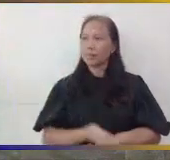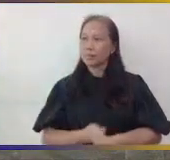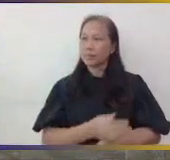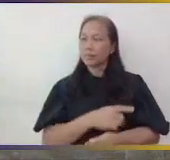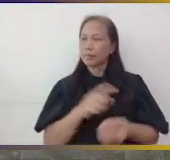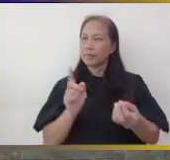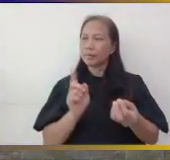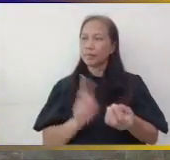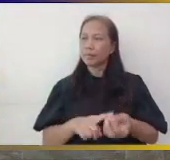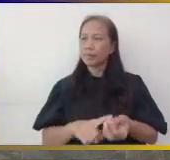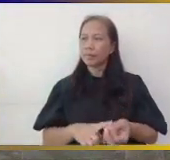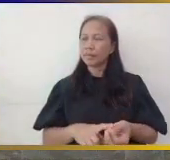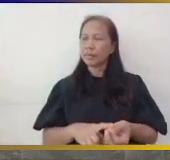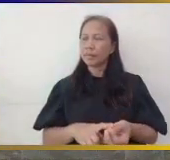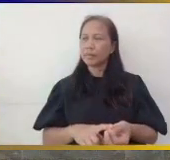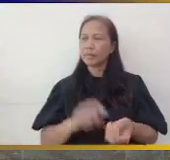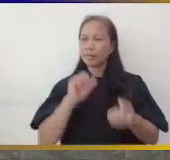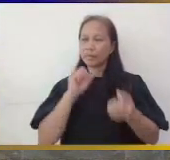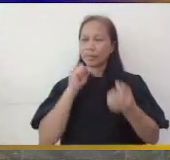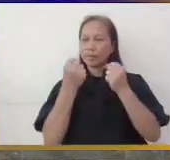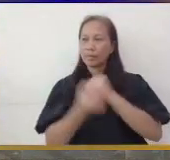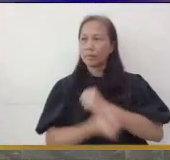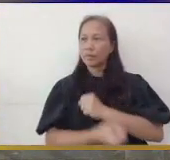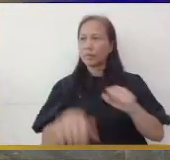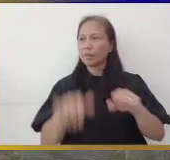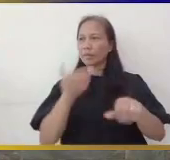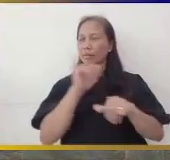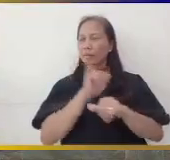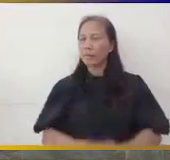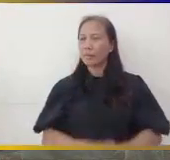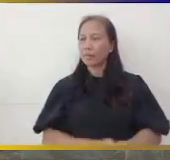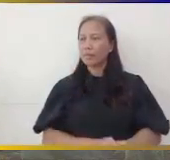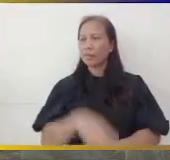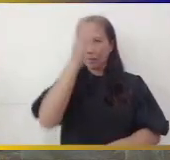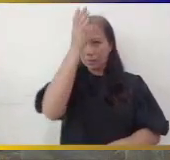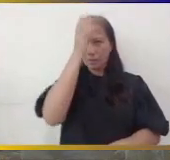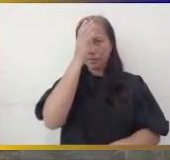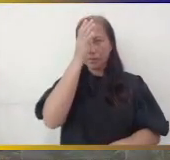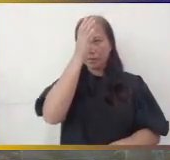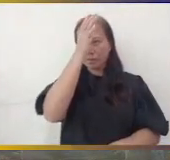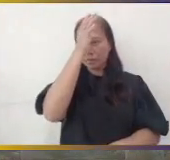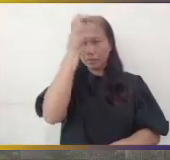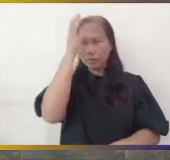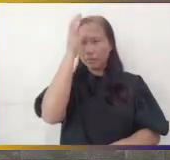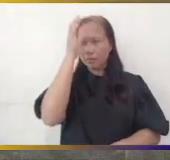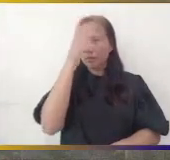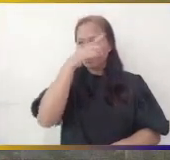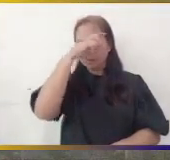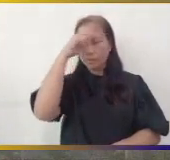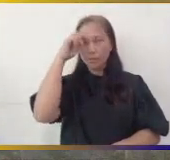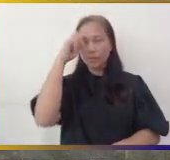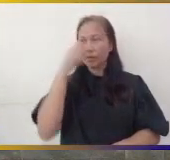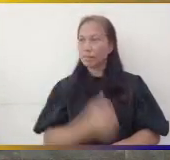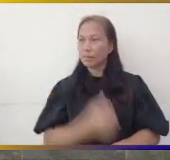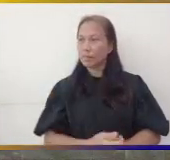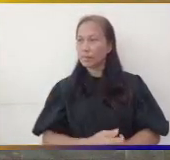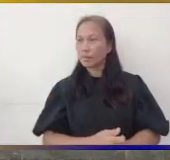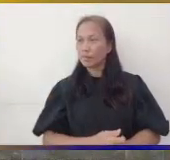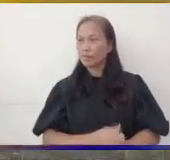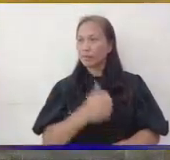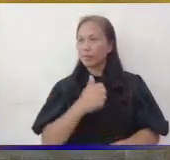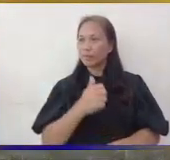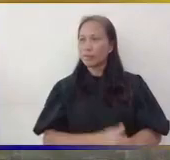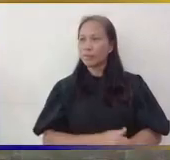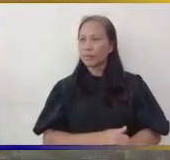para baguhin ang sistema ng katolisismo It's because of the seed na natanggap nila at natutunan nila